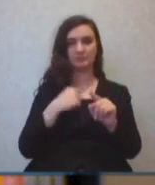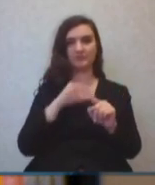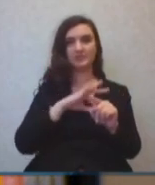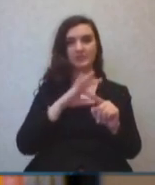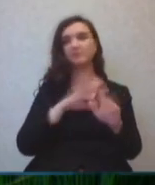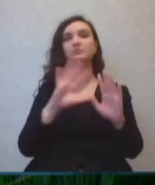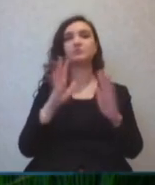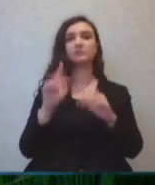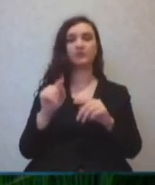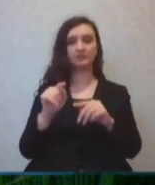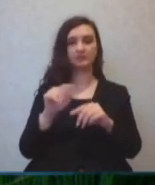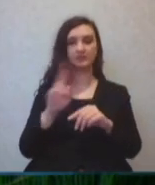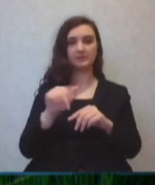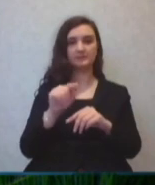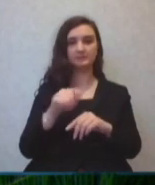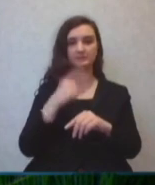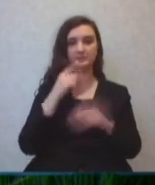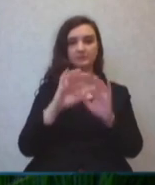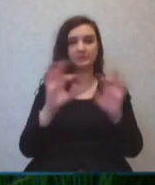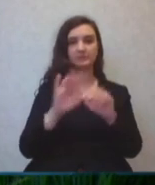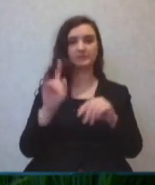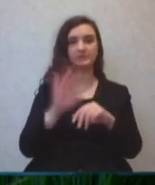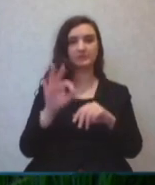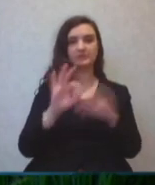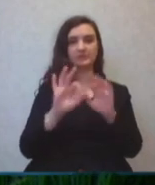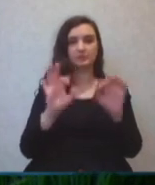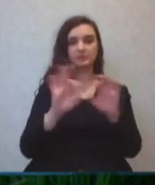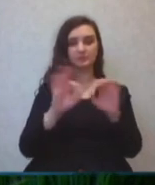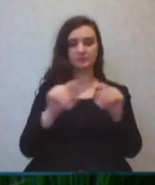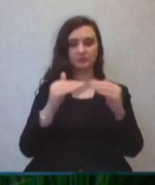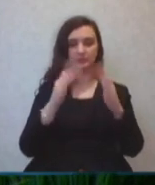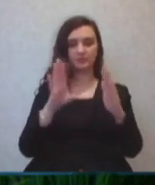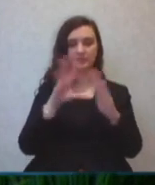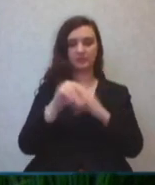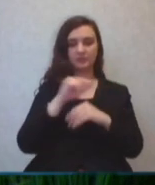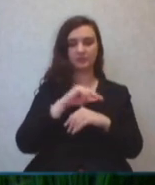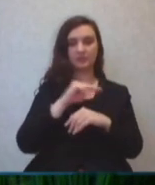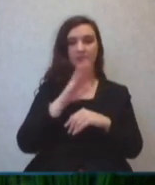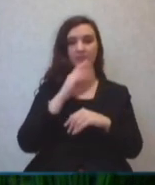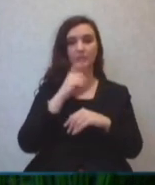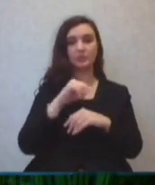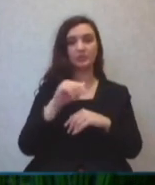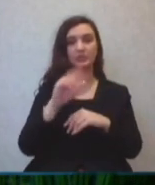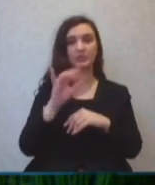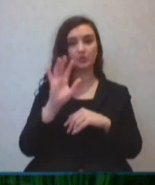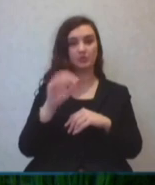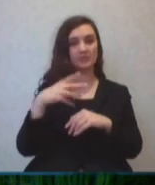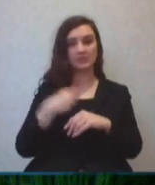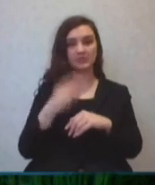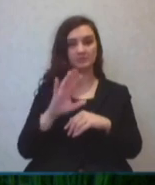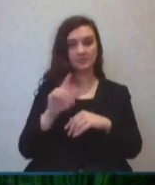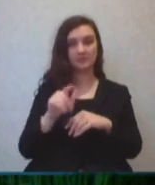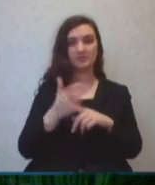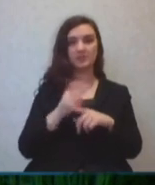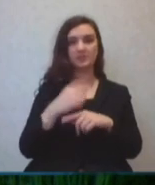ვისარგებლებ შემთხვევით და ვიტყვი იმას, რადგანაც საუბრობთ სტუდიაში. ქალბატონი ნინო იმედია არ მიწყენს.